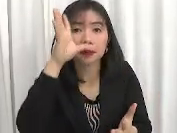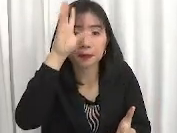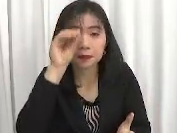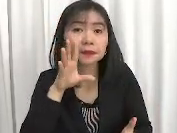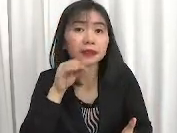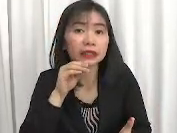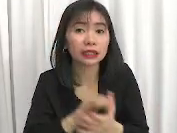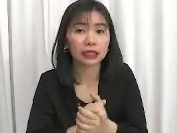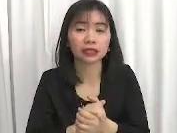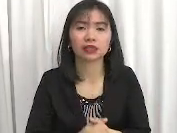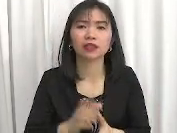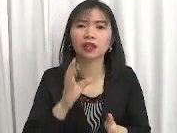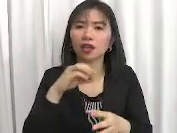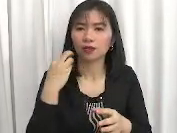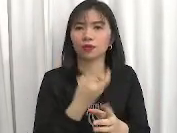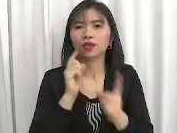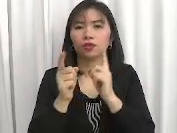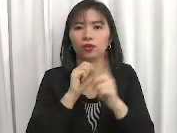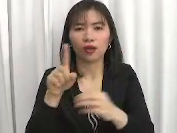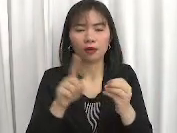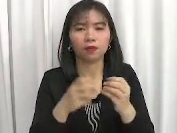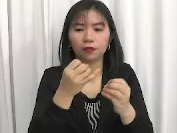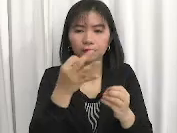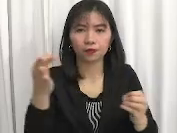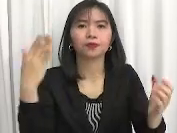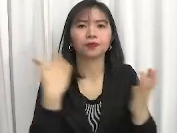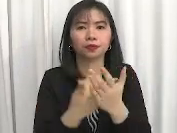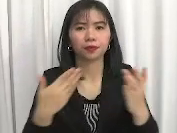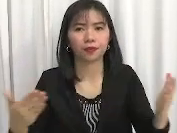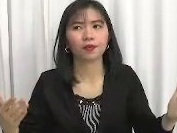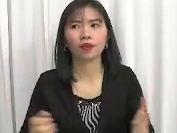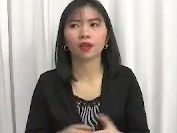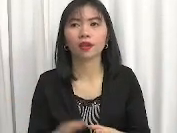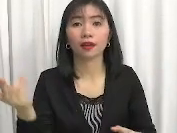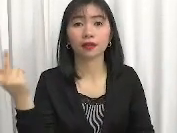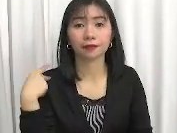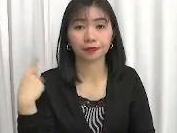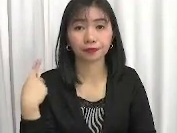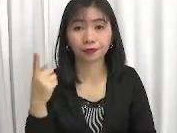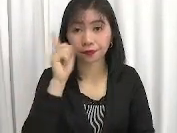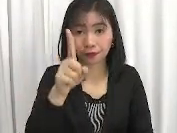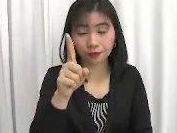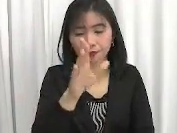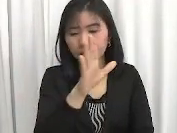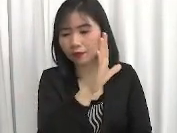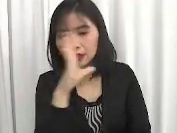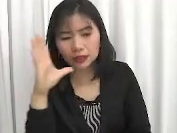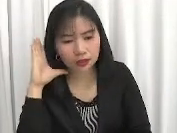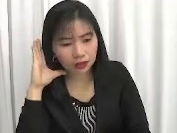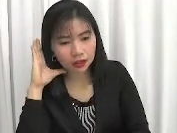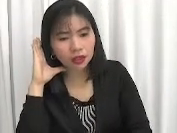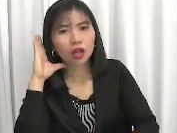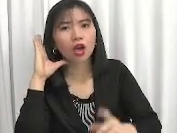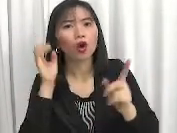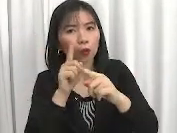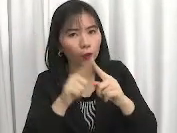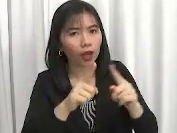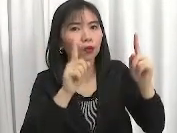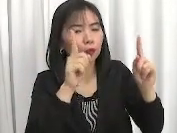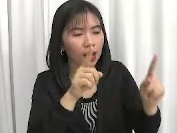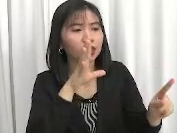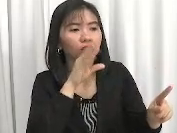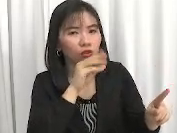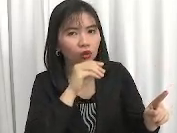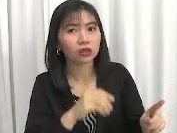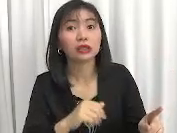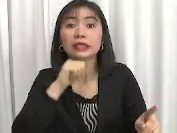siya, pinag-uusapan namin talaga yung mga bagay na yun. Maganda yun. May makikinig habang may nagsasalita. Yes. Hindi pareho